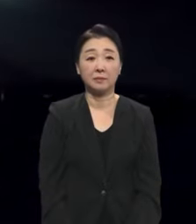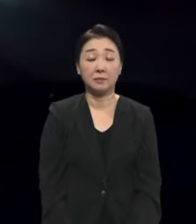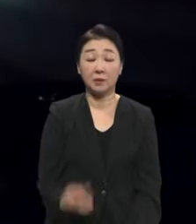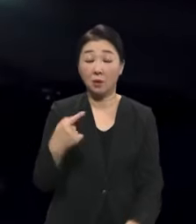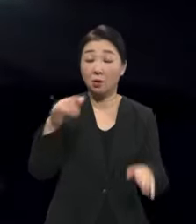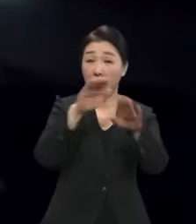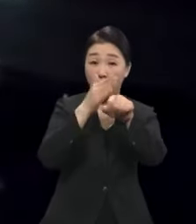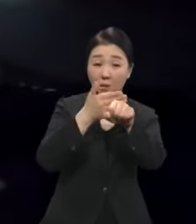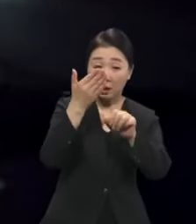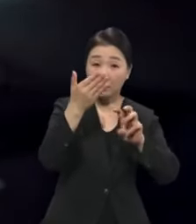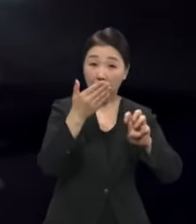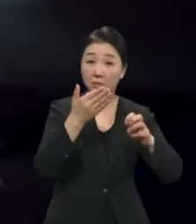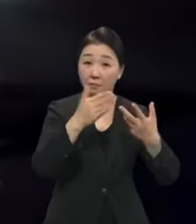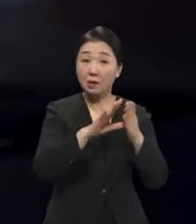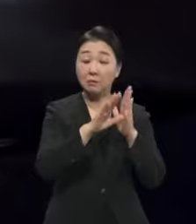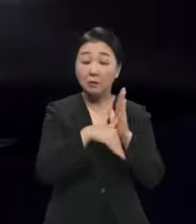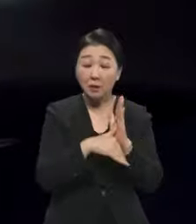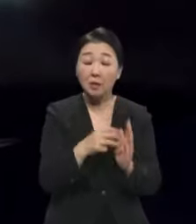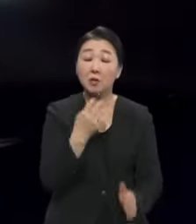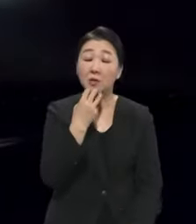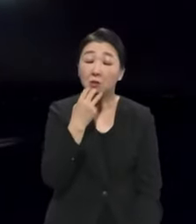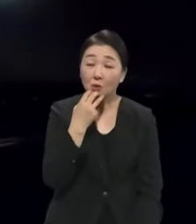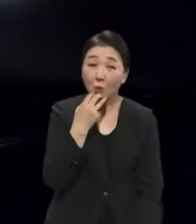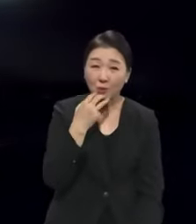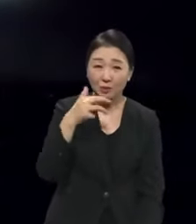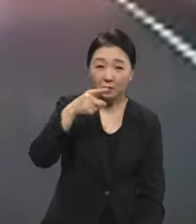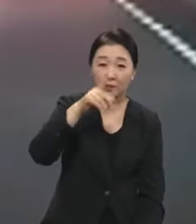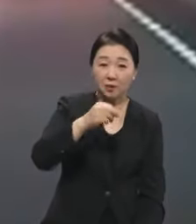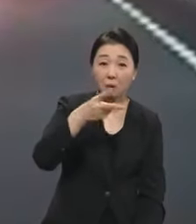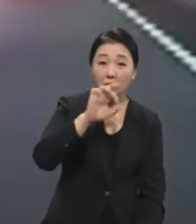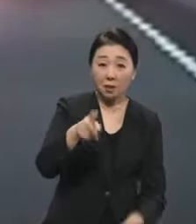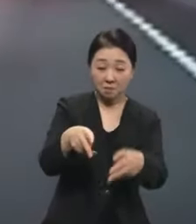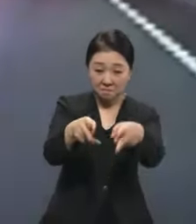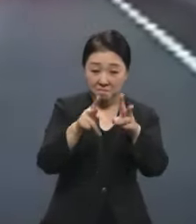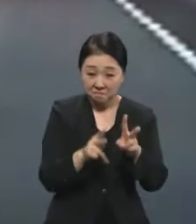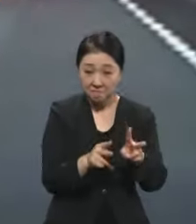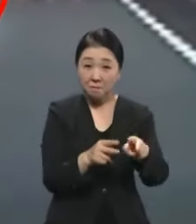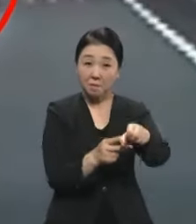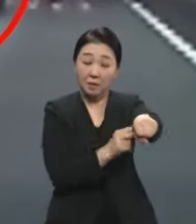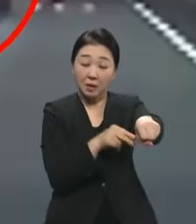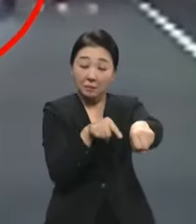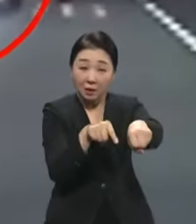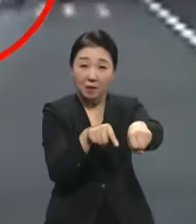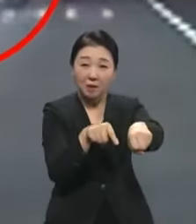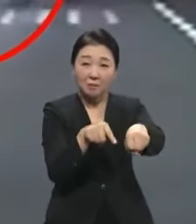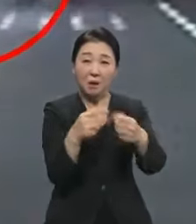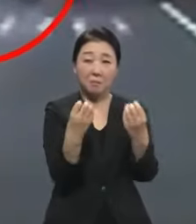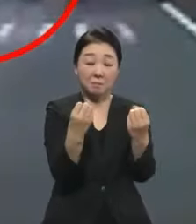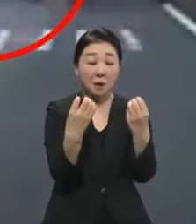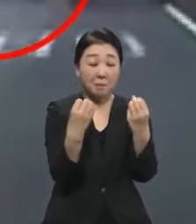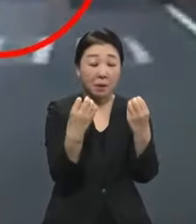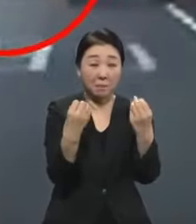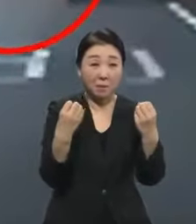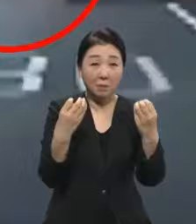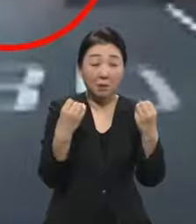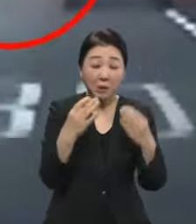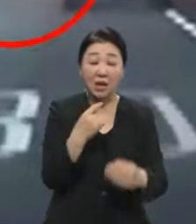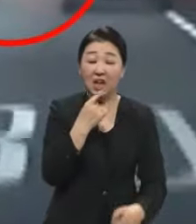어젯밤 9시 38분쯤 서울 청담대교 남단. 경광등을 켠 순찰차 두 대 사이로 흰색 SUV 한